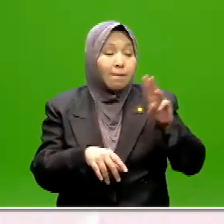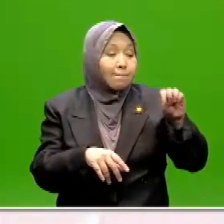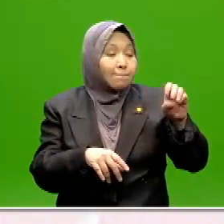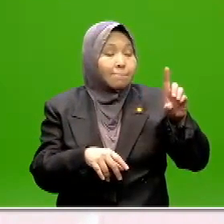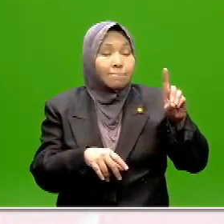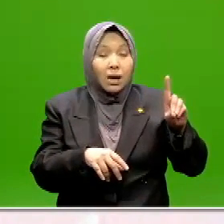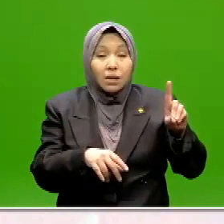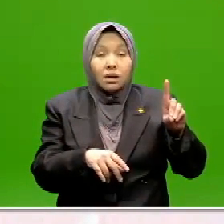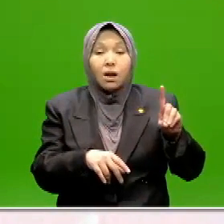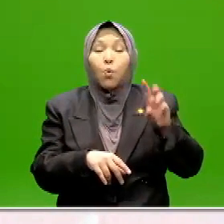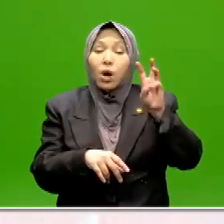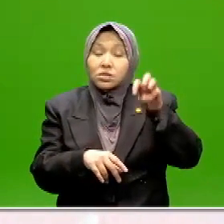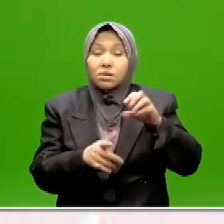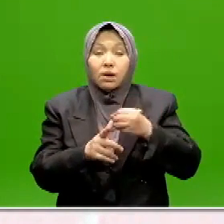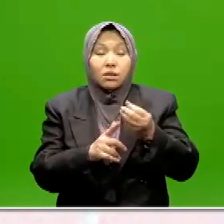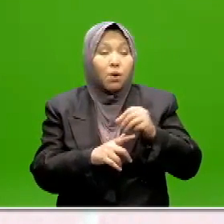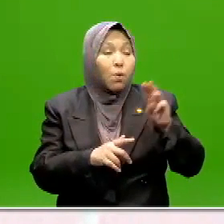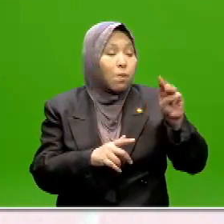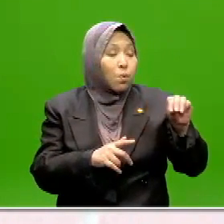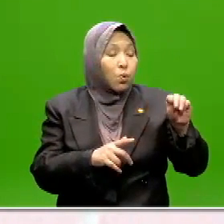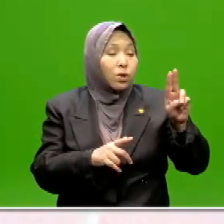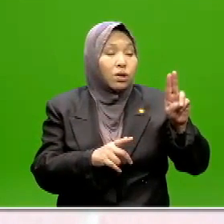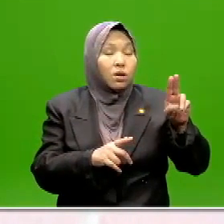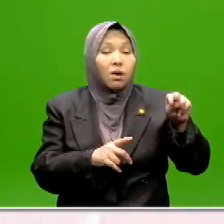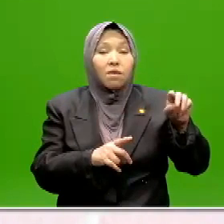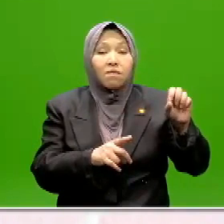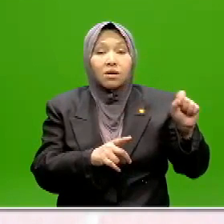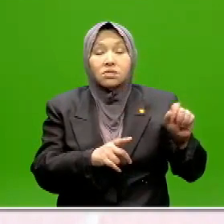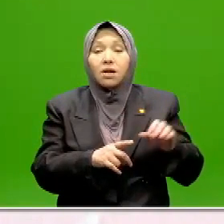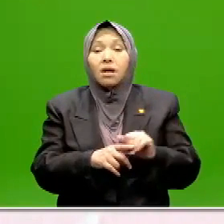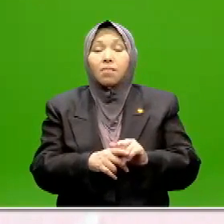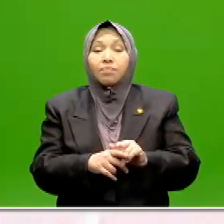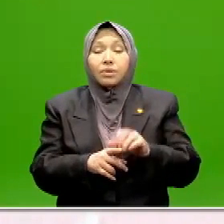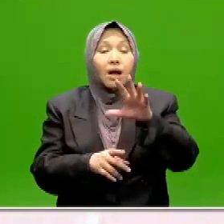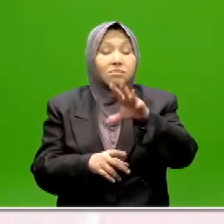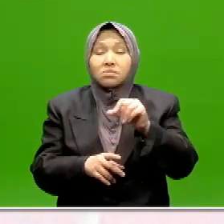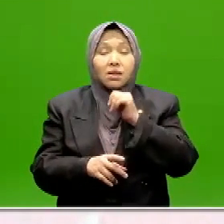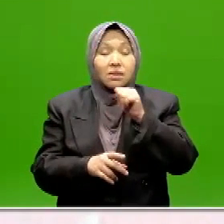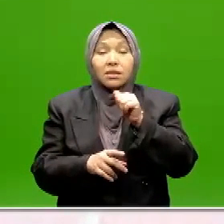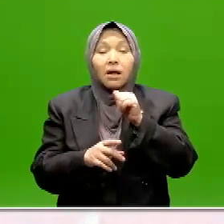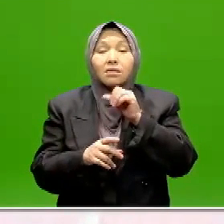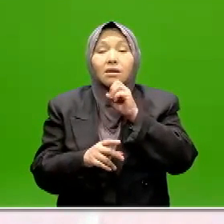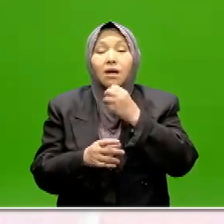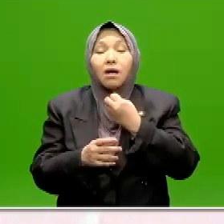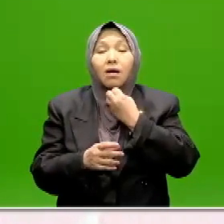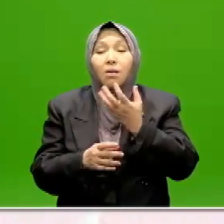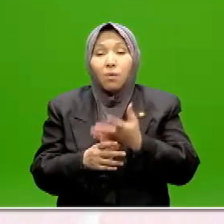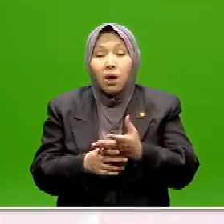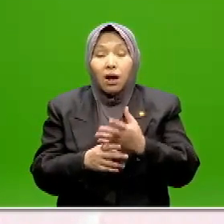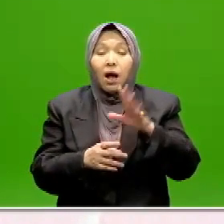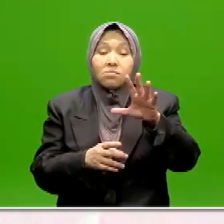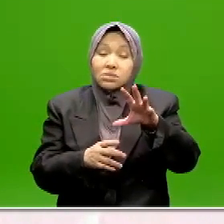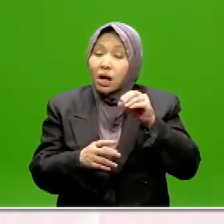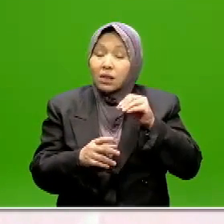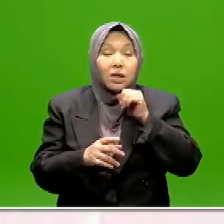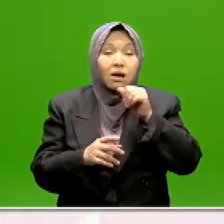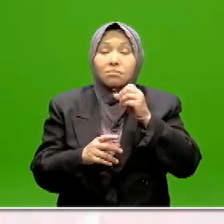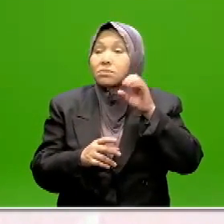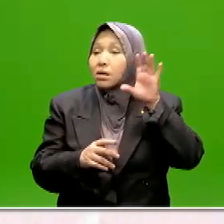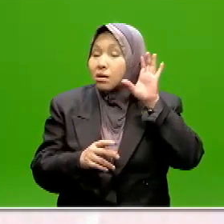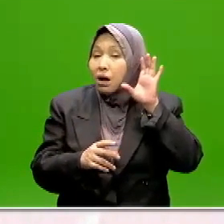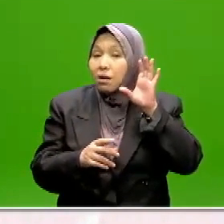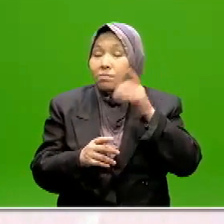atau pademawu wajib tadi tak bunyi Hamzah tidak bunyi sinyal sunyi Hamzah terjadi Tak bolehlah sebab